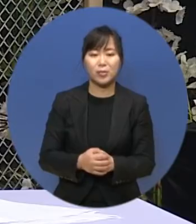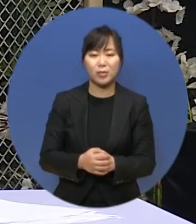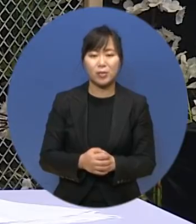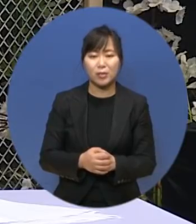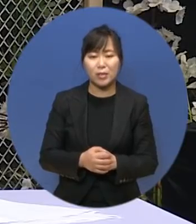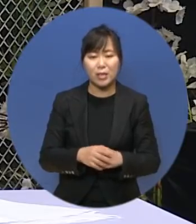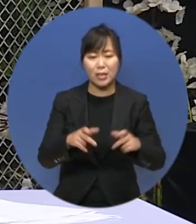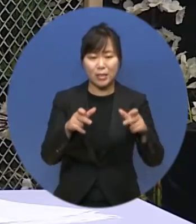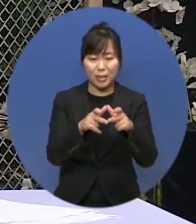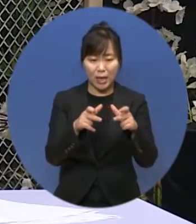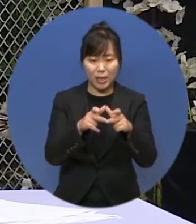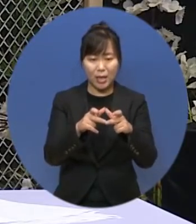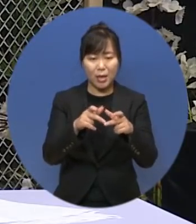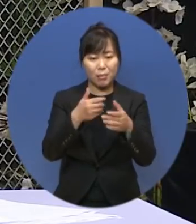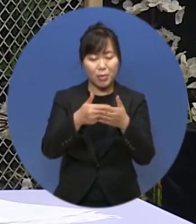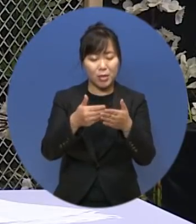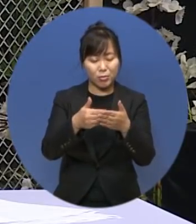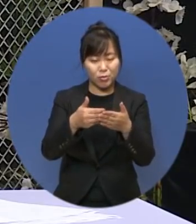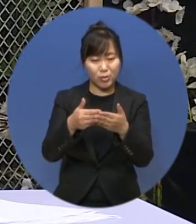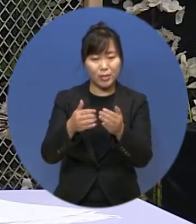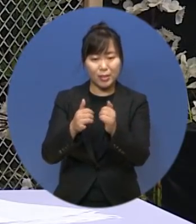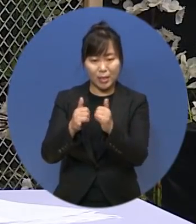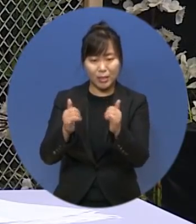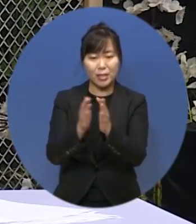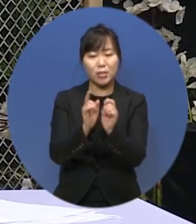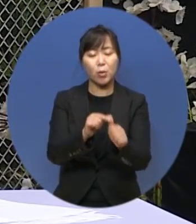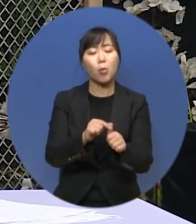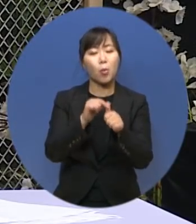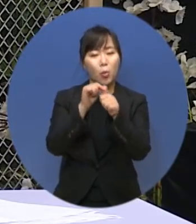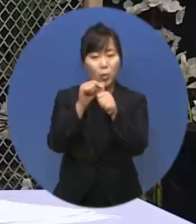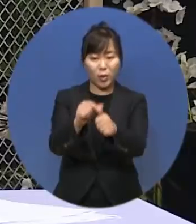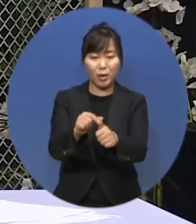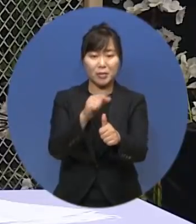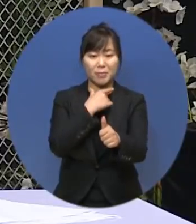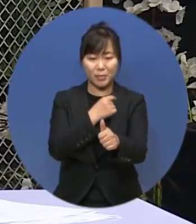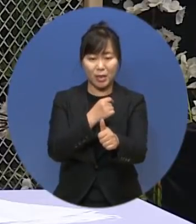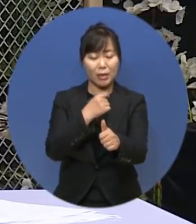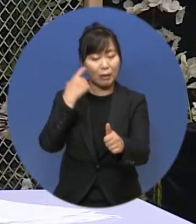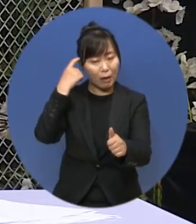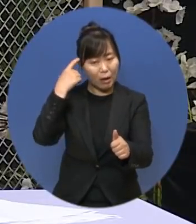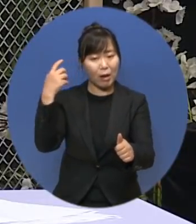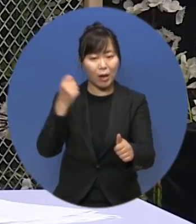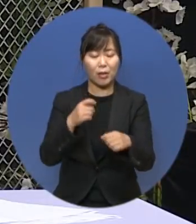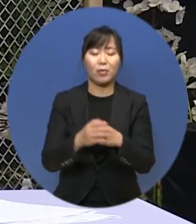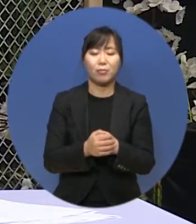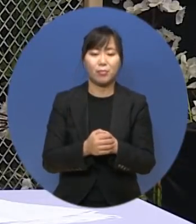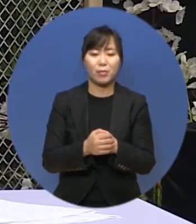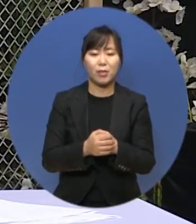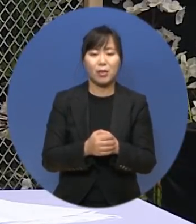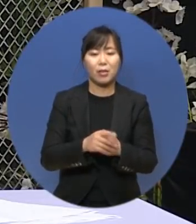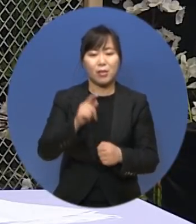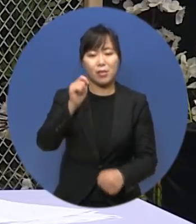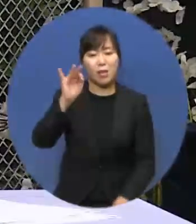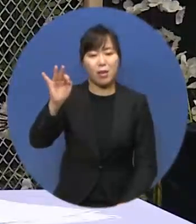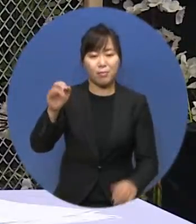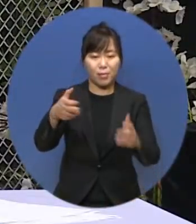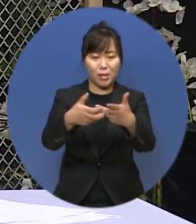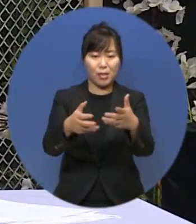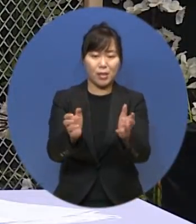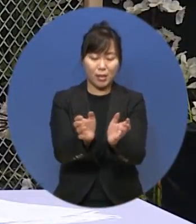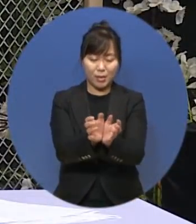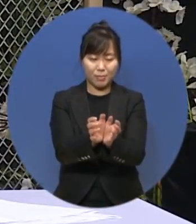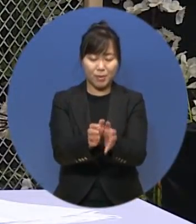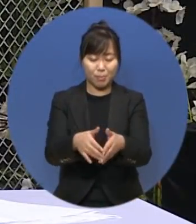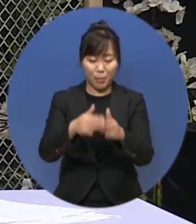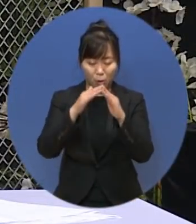우리 장애 미술 작가들을 좀 직접 고용하겠다. 이런 의도를 가지고 TF팀이 조직이 되고